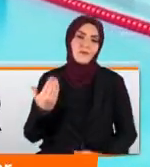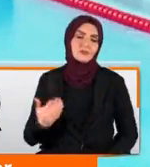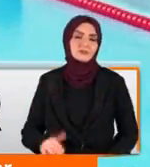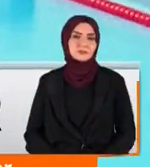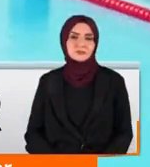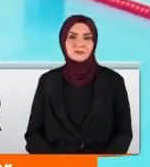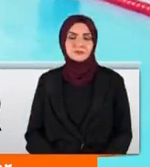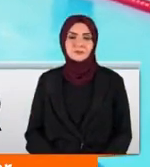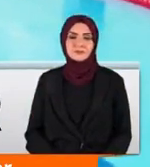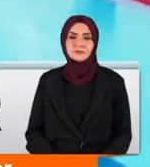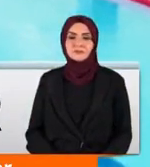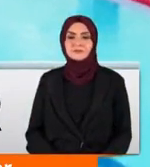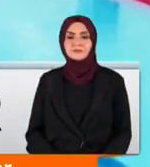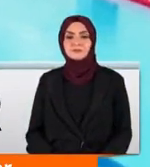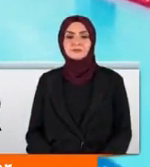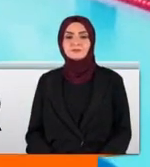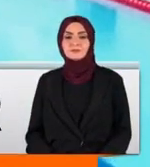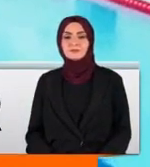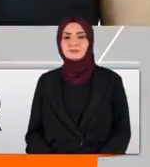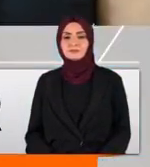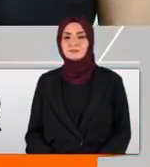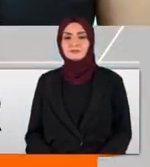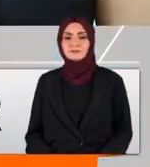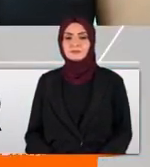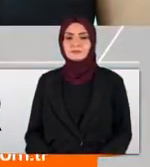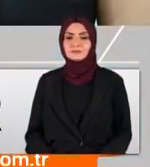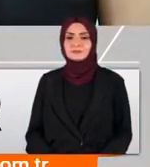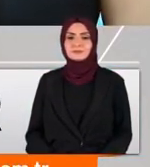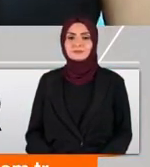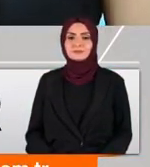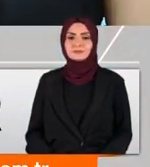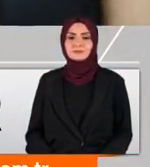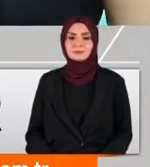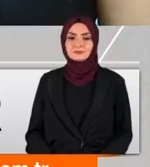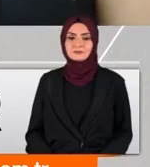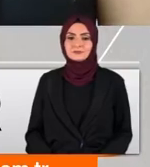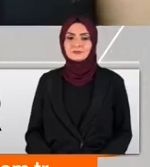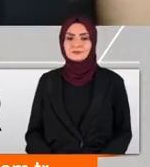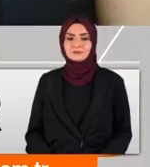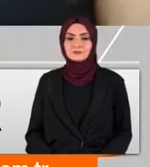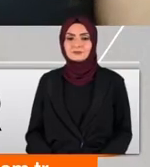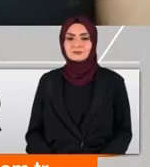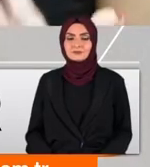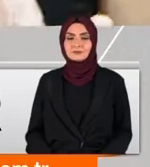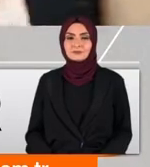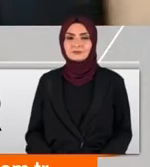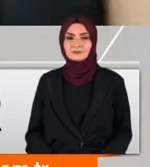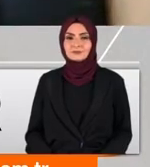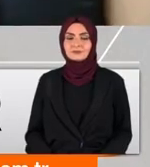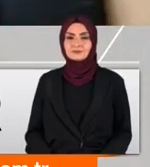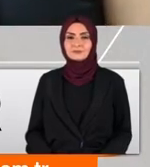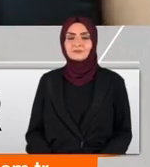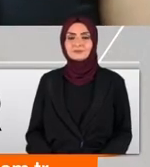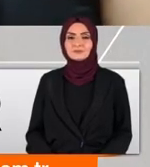devam ediyoruz. Burada iyiyiz ama Ukrayna'yı merak ediyoruz. Bütün dünya gibi ben de savaşa karşıyım. Çocukların